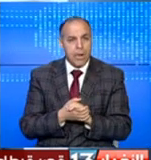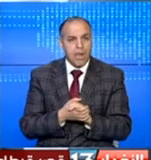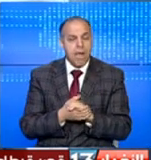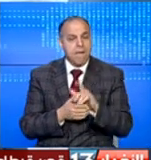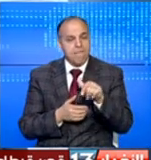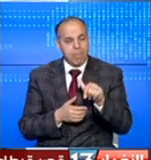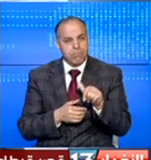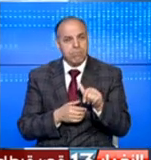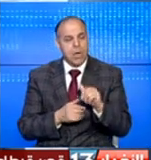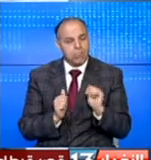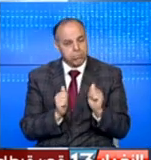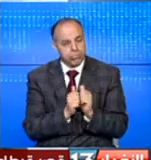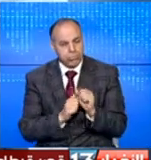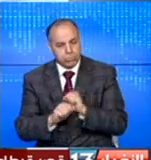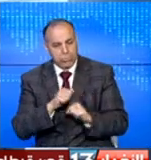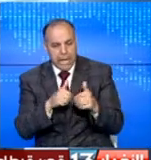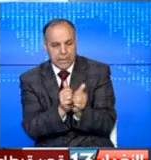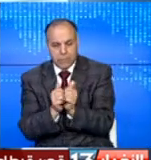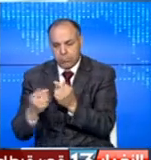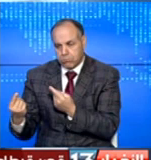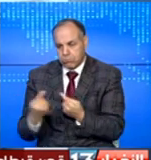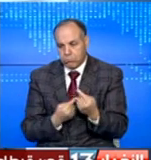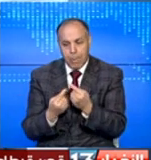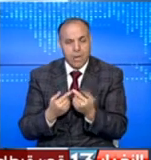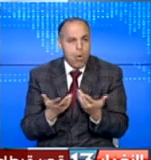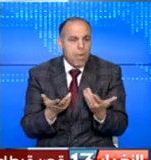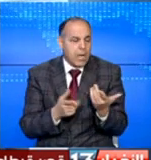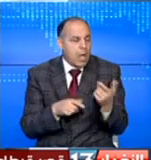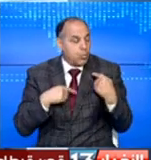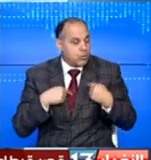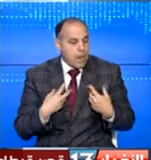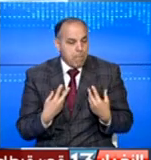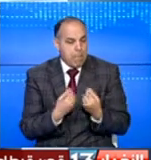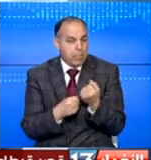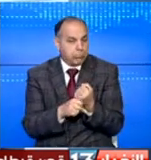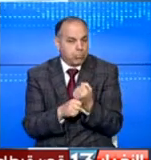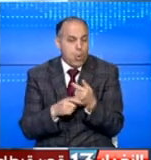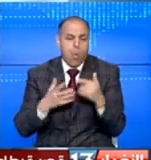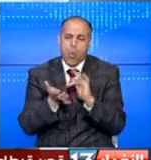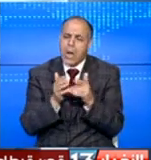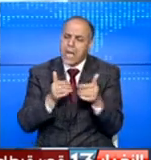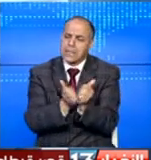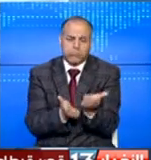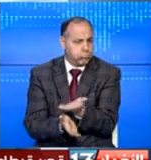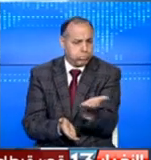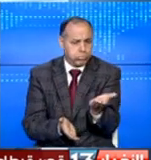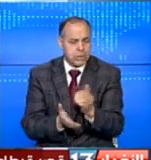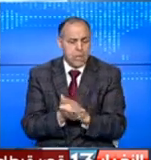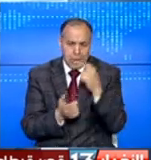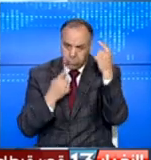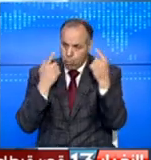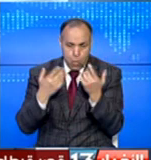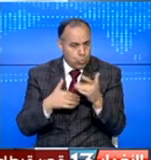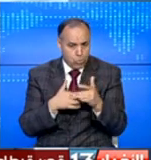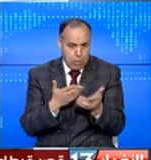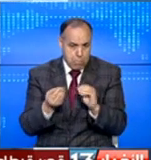هناك إطار للتنسيق بين الأحزاب المشاركة في الحكومة وبين الحكومة وكل الأحزاب اللي تنظر في كل ما يترى